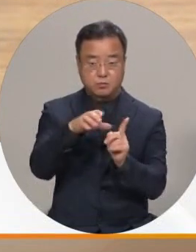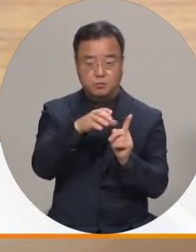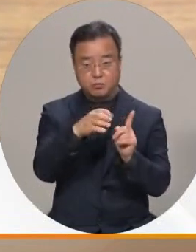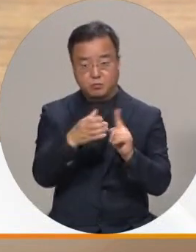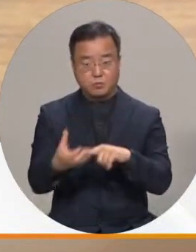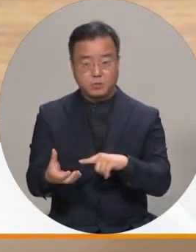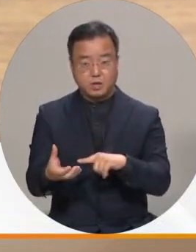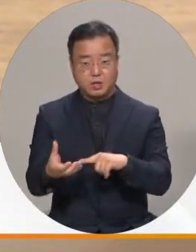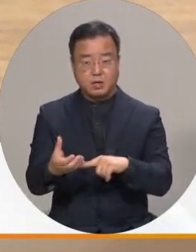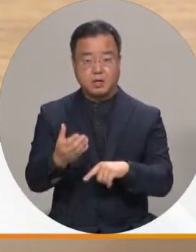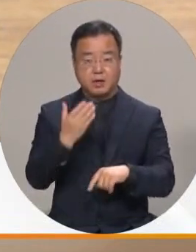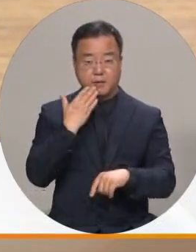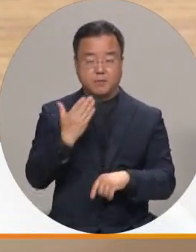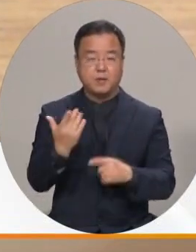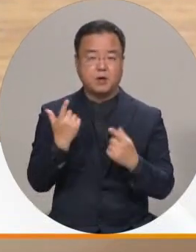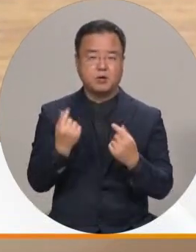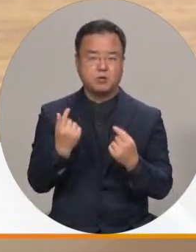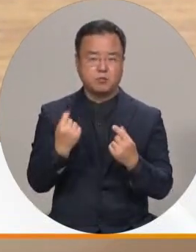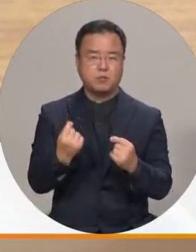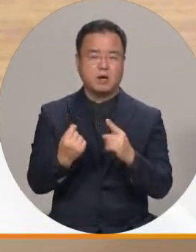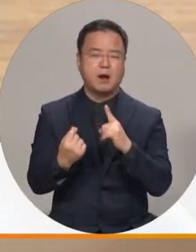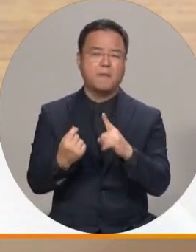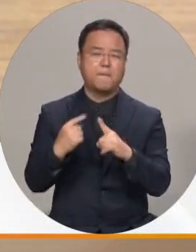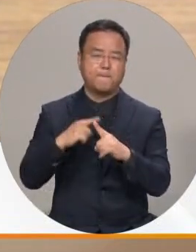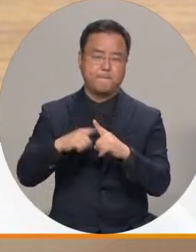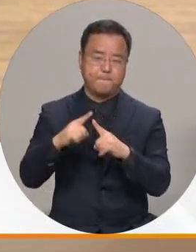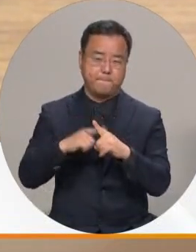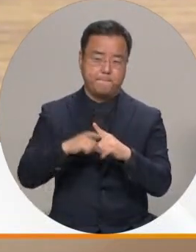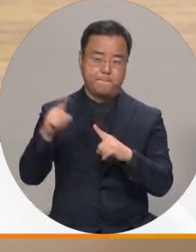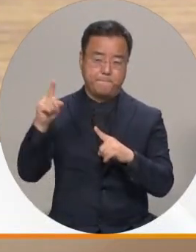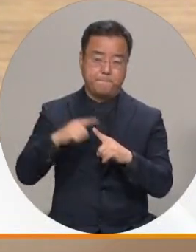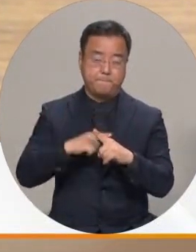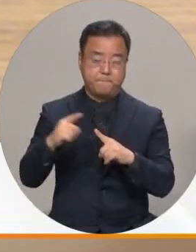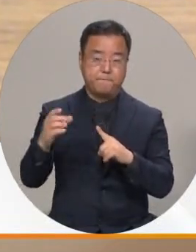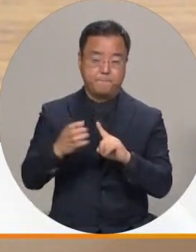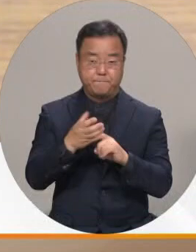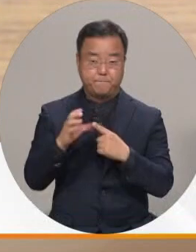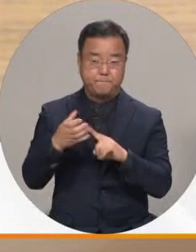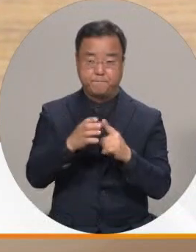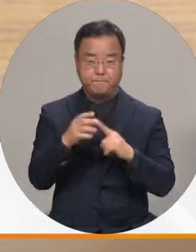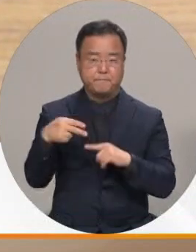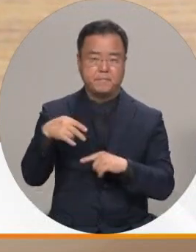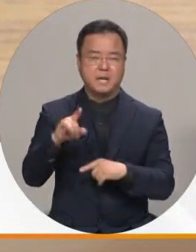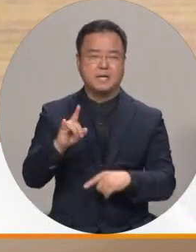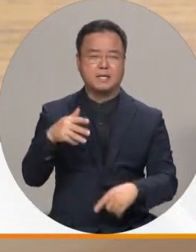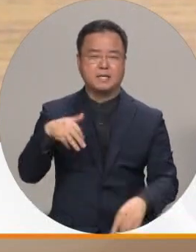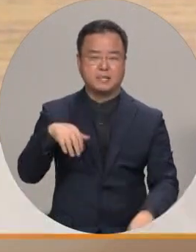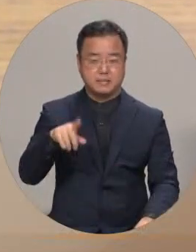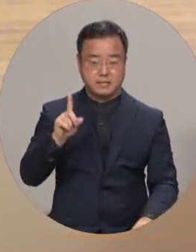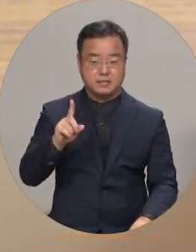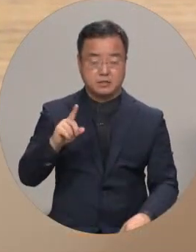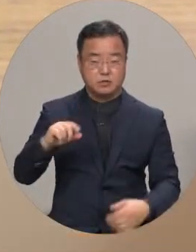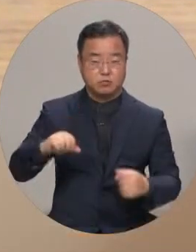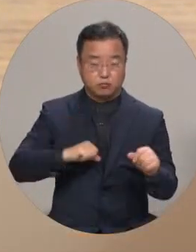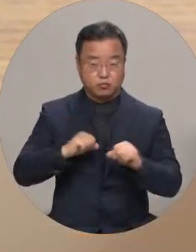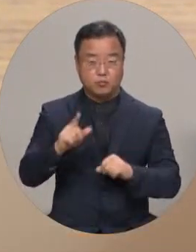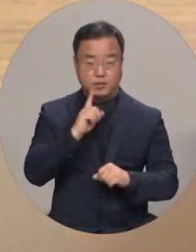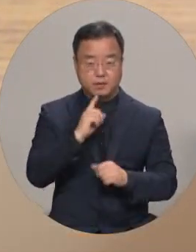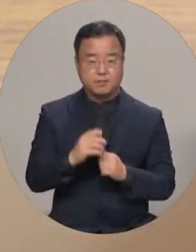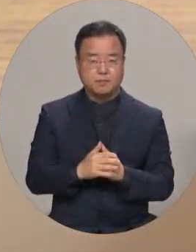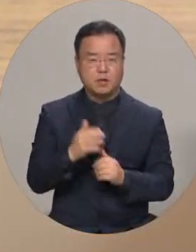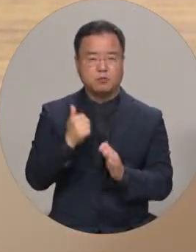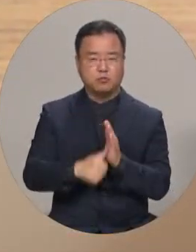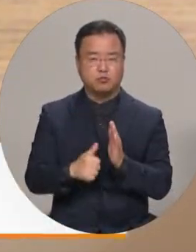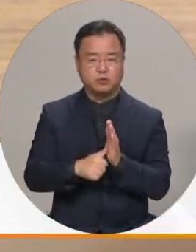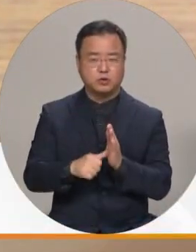볼 수 있을 텐데요 바로이 팽이의 축이 회전하는 운동을 저희는 세차 운동이라고 부릅니다이 세차 운동은 물체가